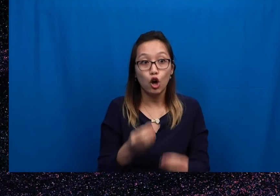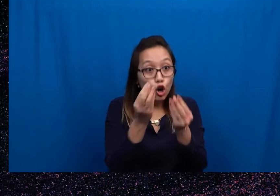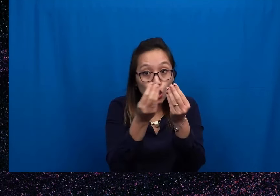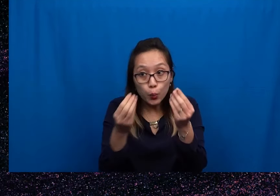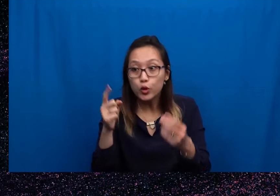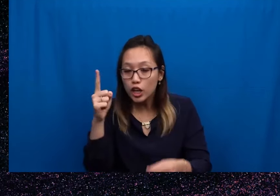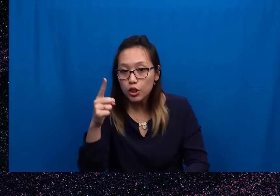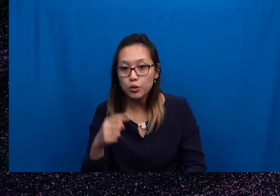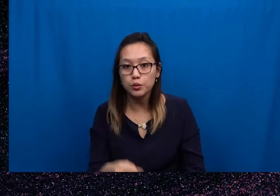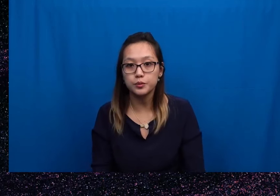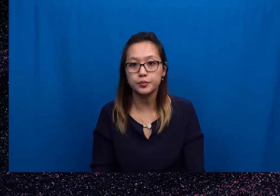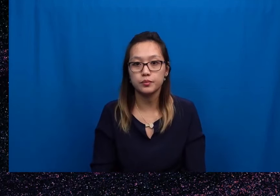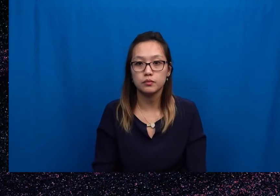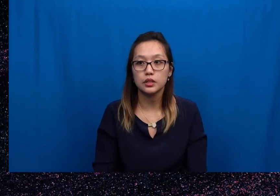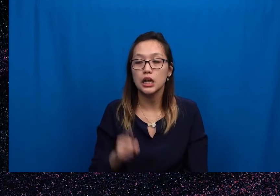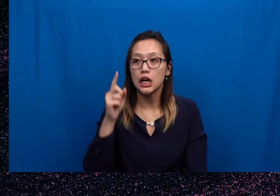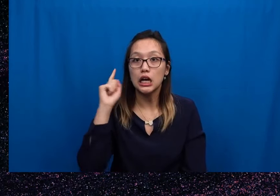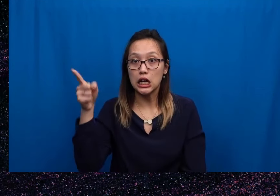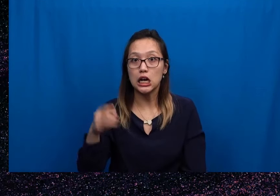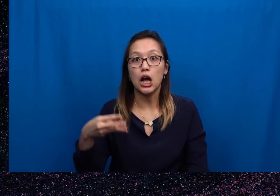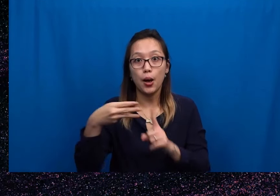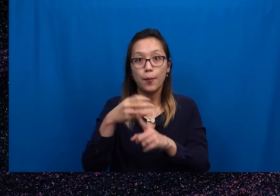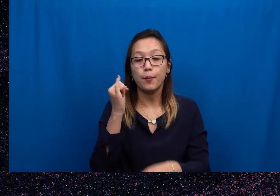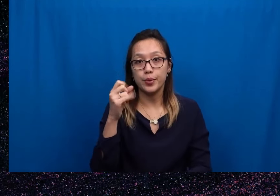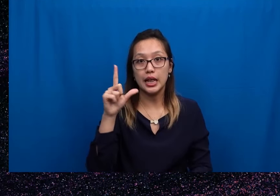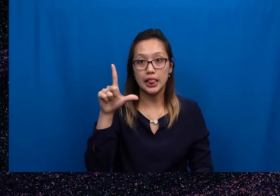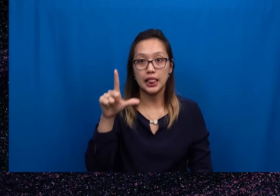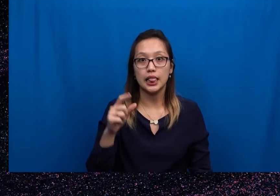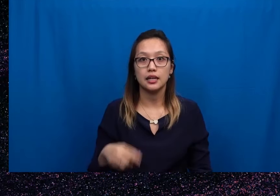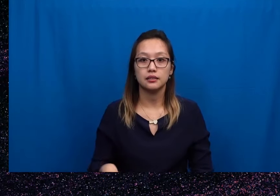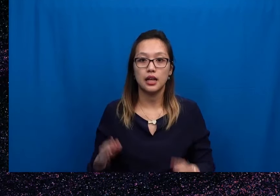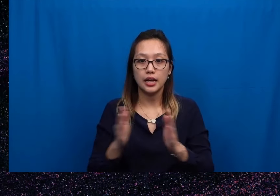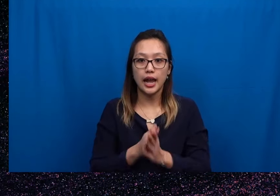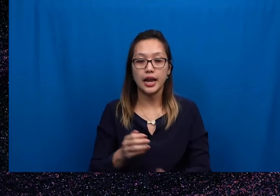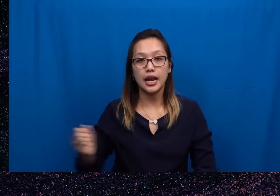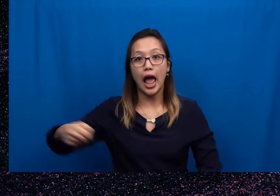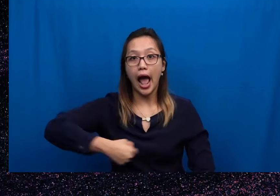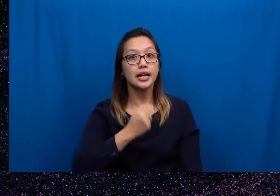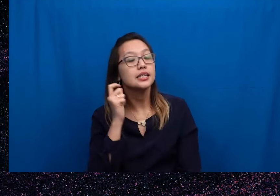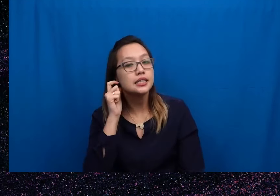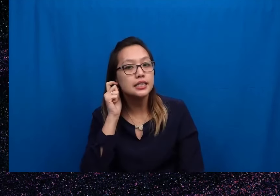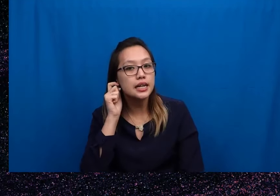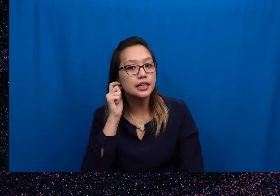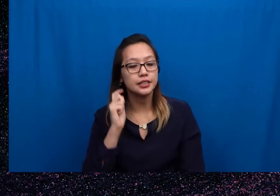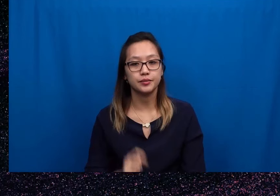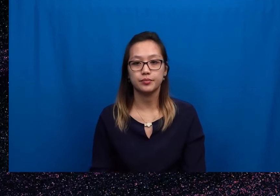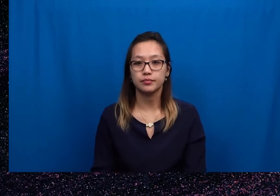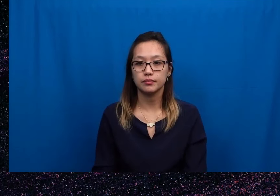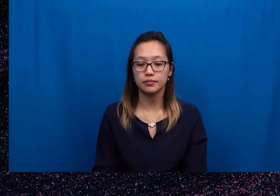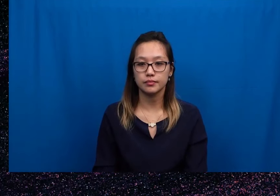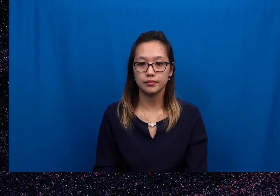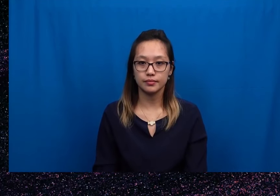menunjukkan kepada Bill dan Gloria. Dan pemandangan itu seketika menginspirasi Bill dan